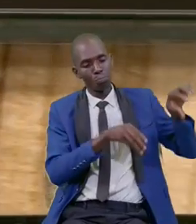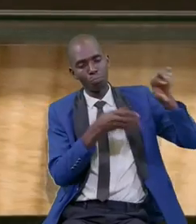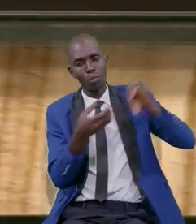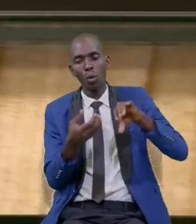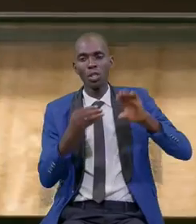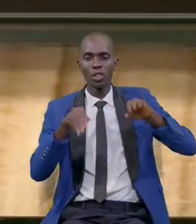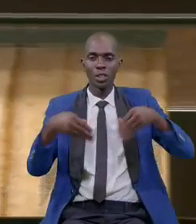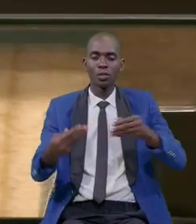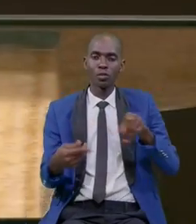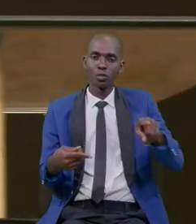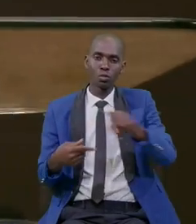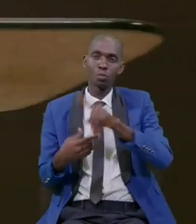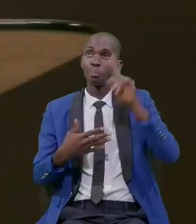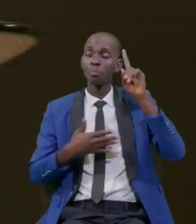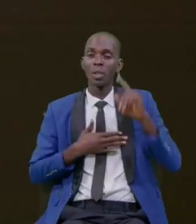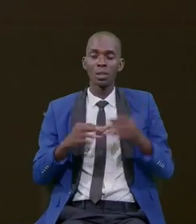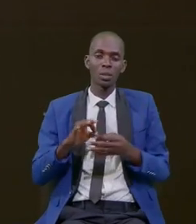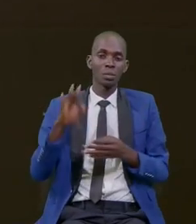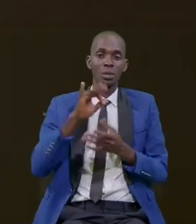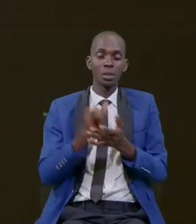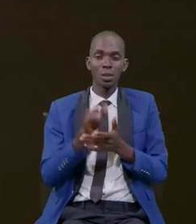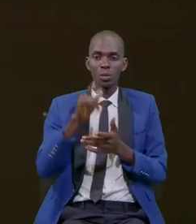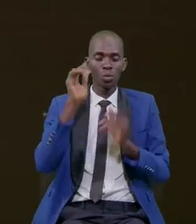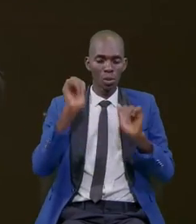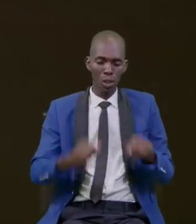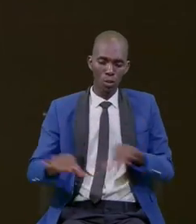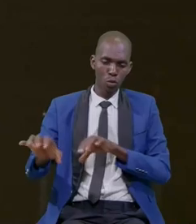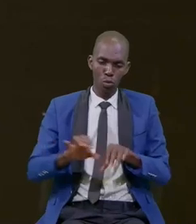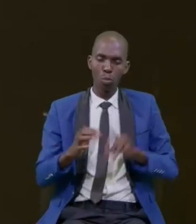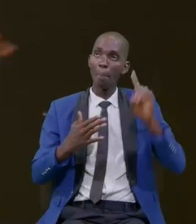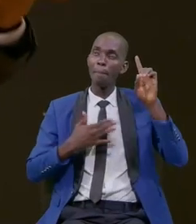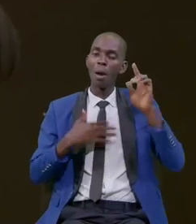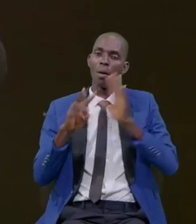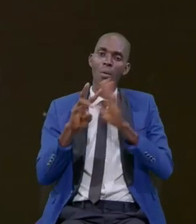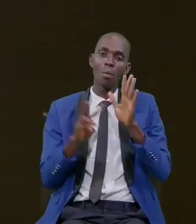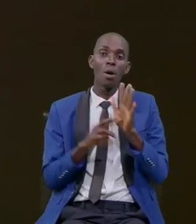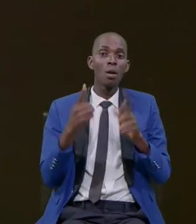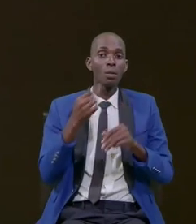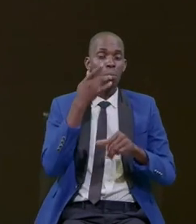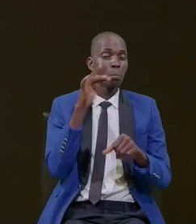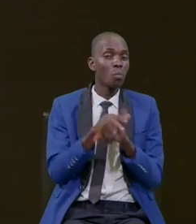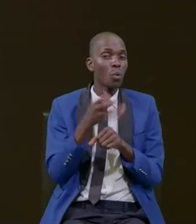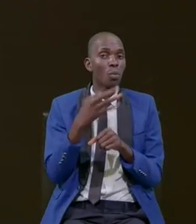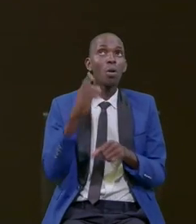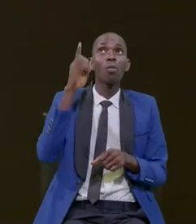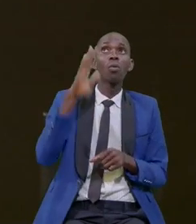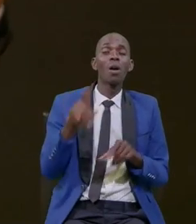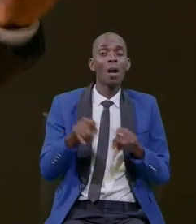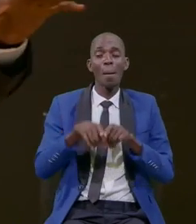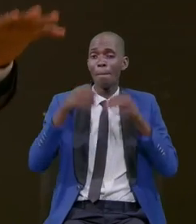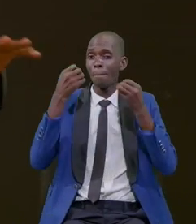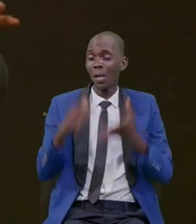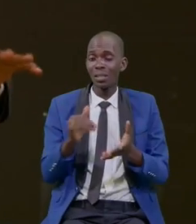vous afin que vous fassiez ma volonté. C'est la promesse. La promesse de Dieu à tous ceux qui le